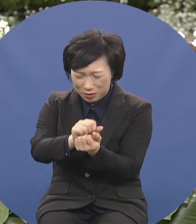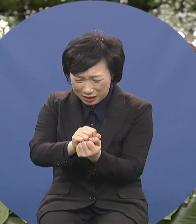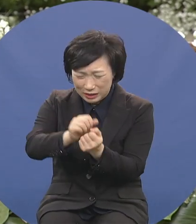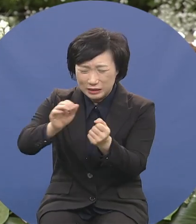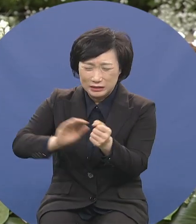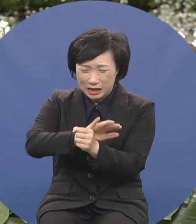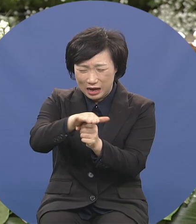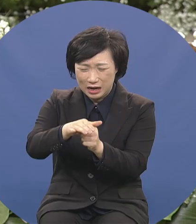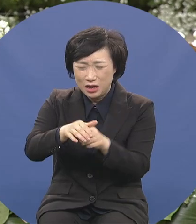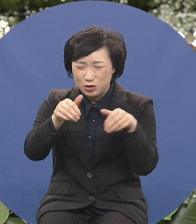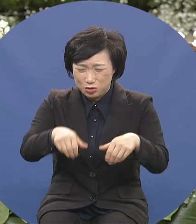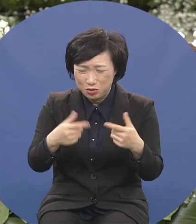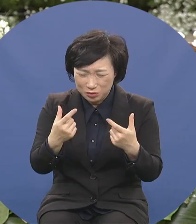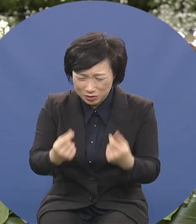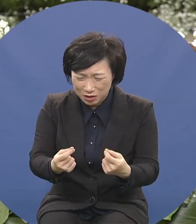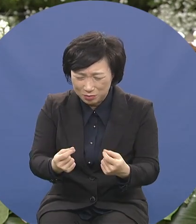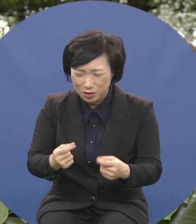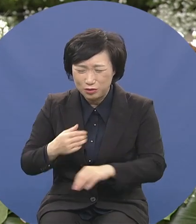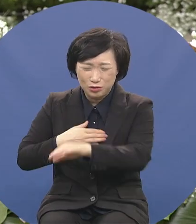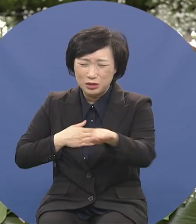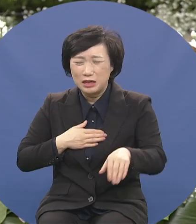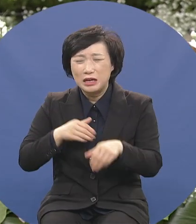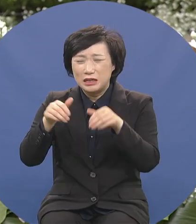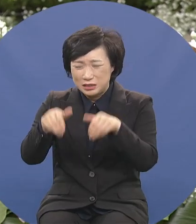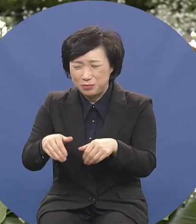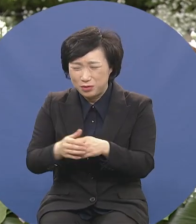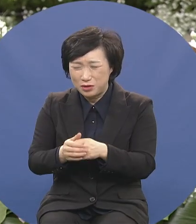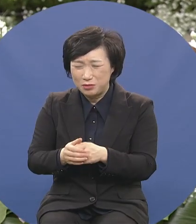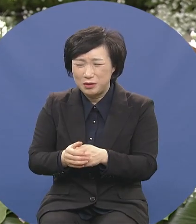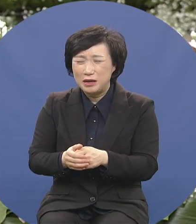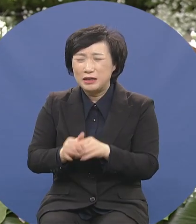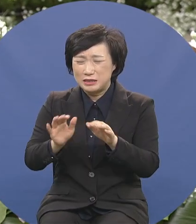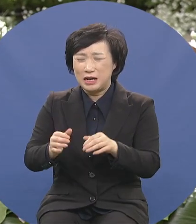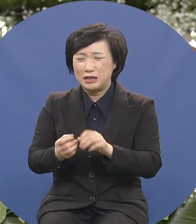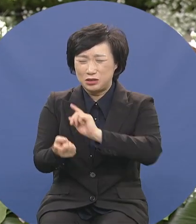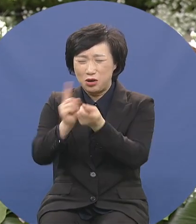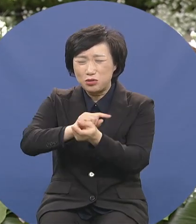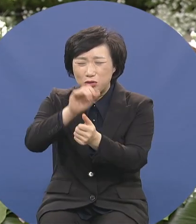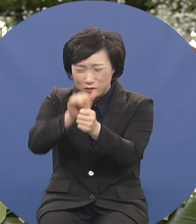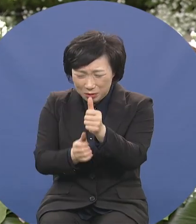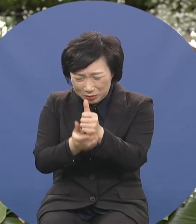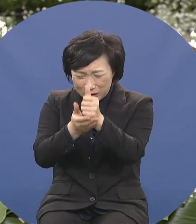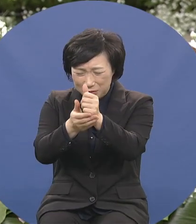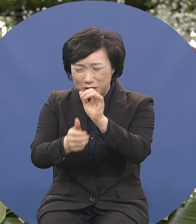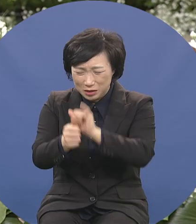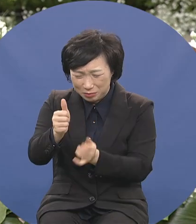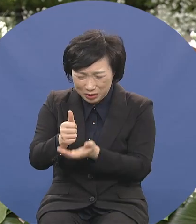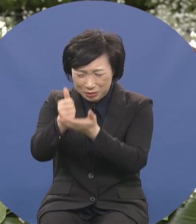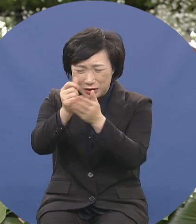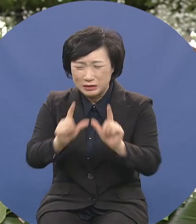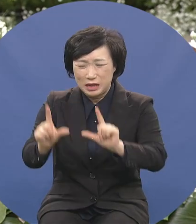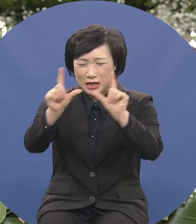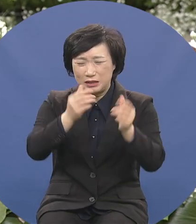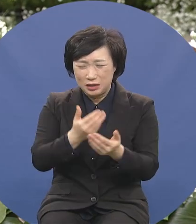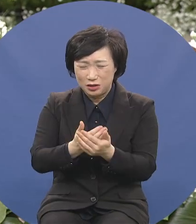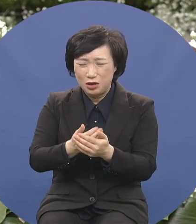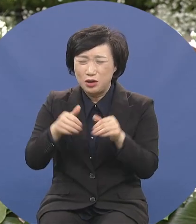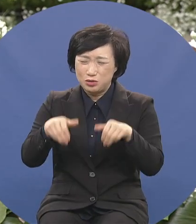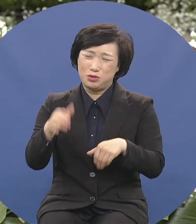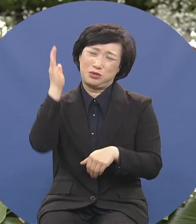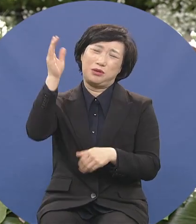종처럼 하인처럼 사원처럼 심부름하고 사용해서 섬기게 하옵소서. 종을